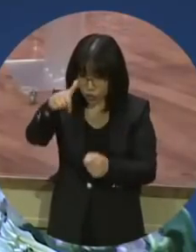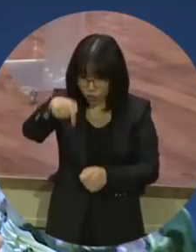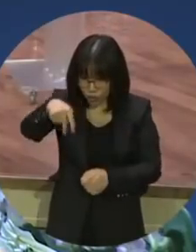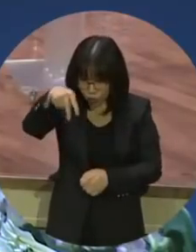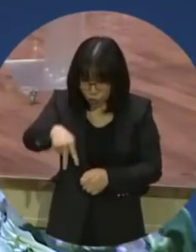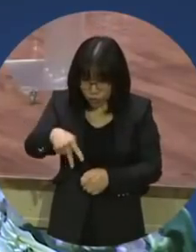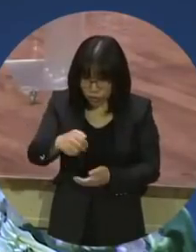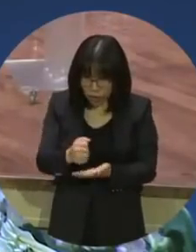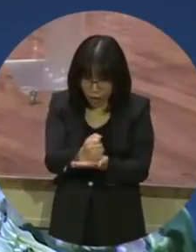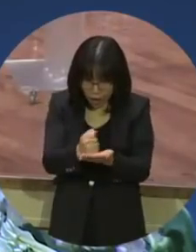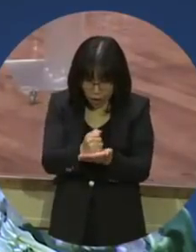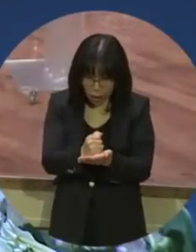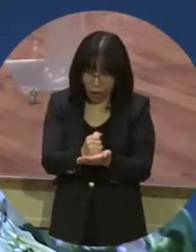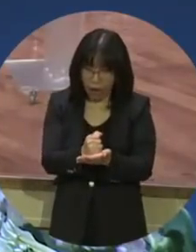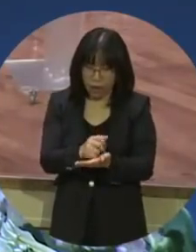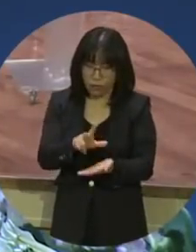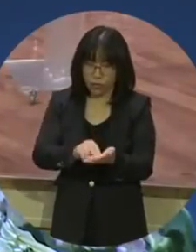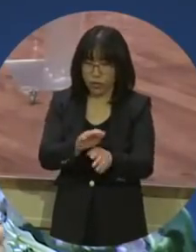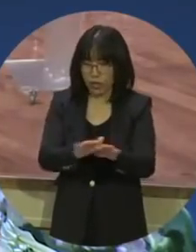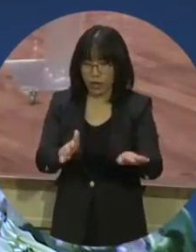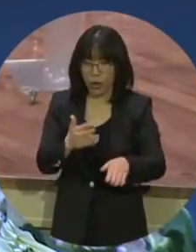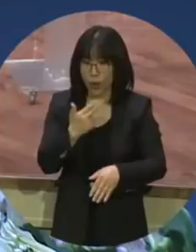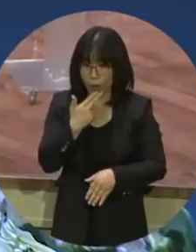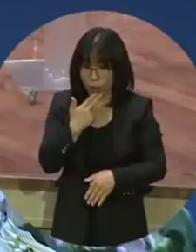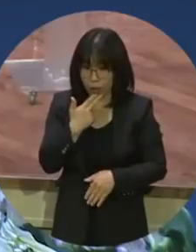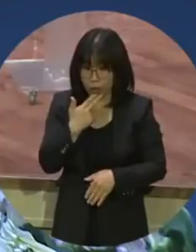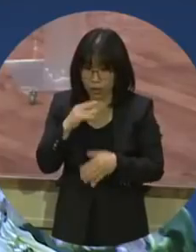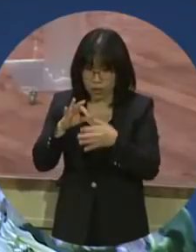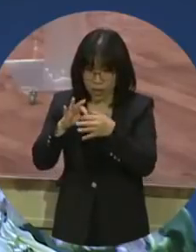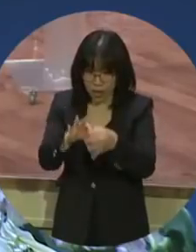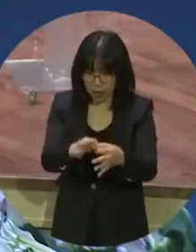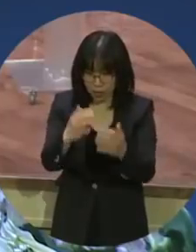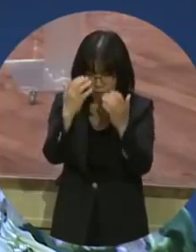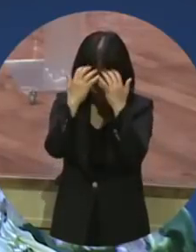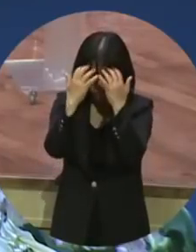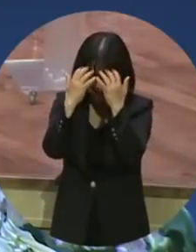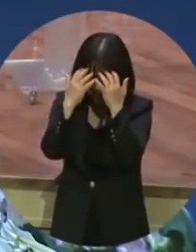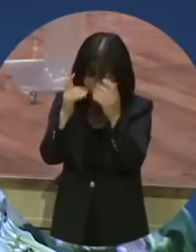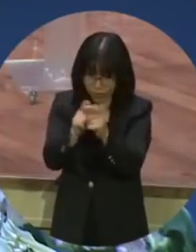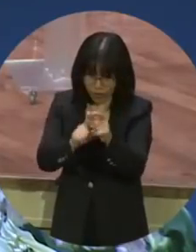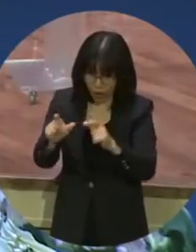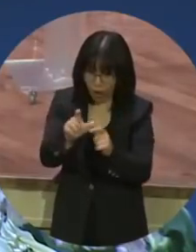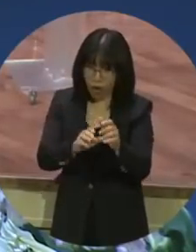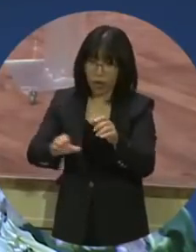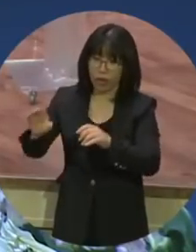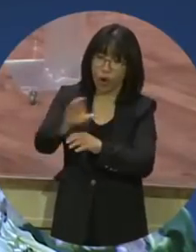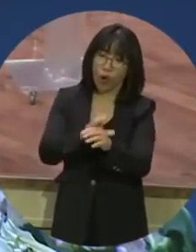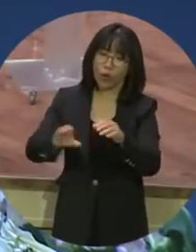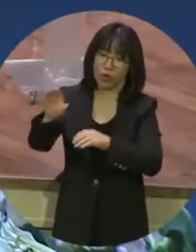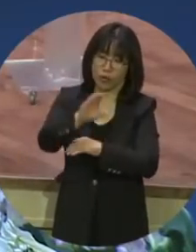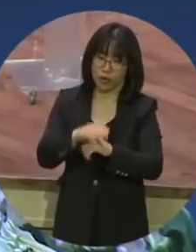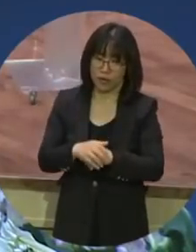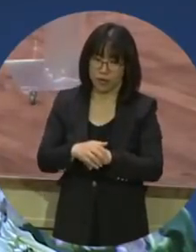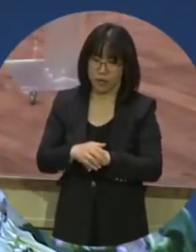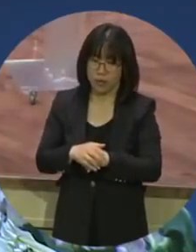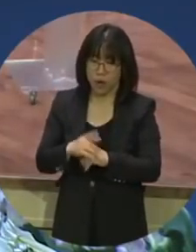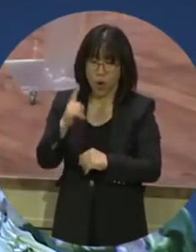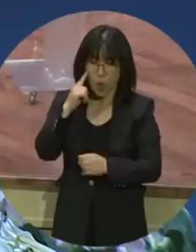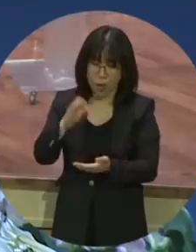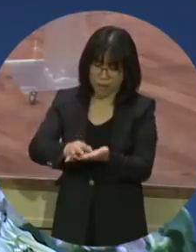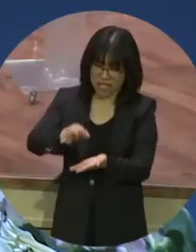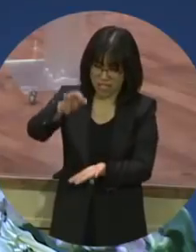문제가 전혀 해결되지 않고 오히려 더 심해지는 거죠. 왜 그렇게 비싼 돈을 들여가면서 구슬할까요?